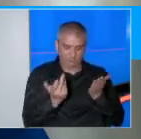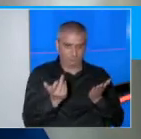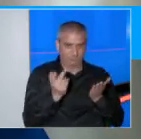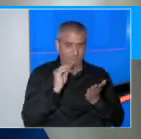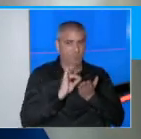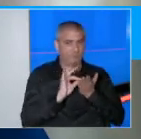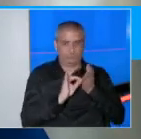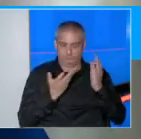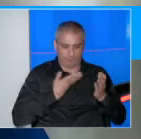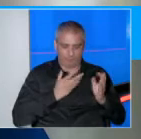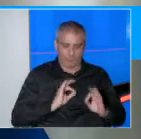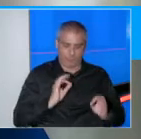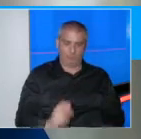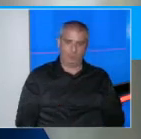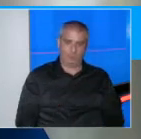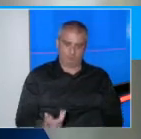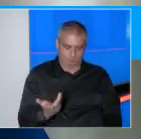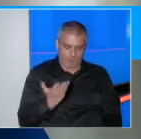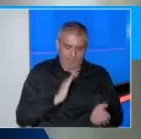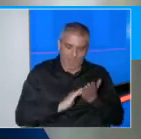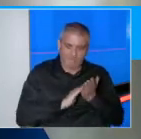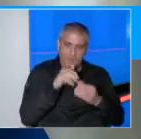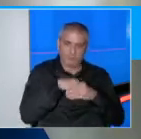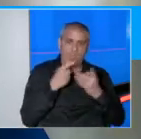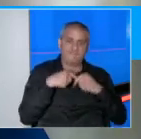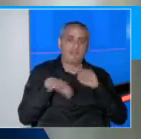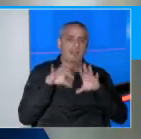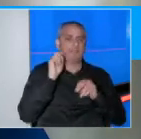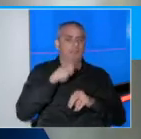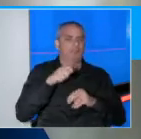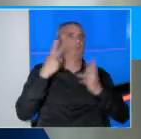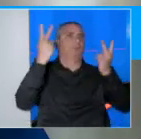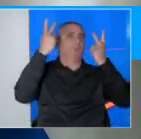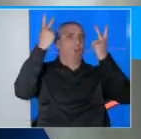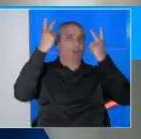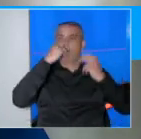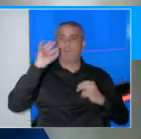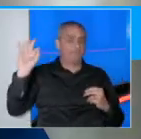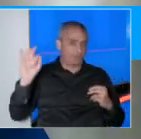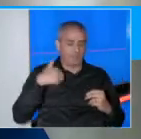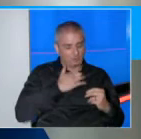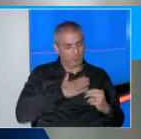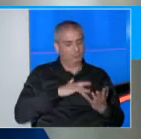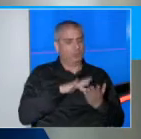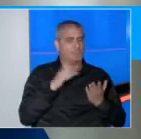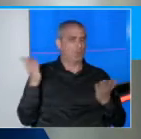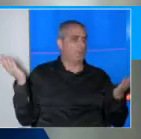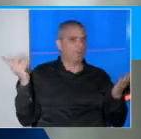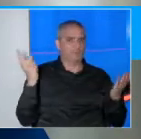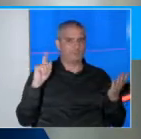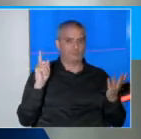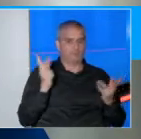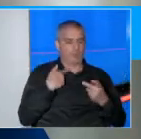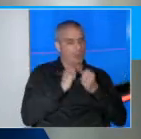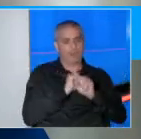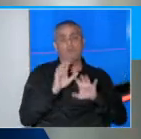משרד המשפטים לא קיבלתי שרציתי, אז לפחות מקום בוועדה לבחירת שופטים, שזה קודש הקודשים מבחינתה, אני רוצה מקום שם, ולא, לא אוכל לתמוך